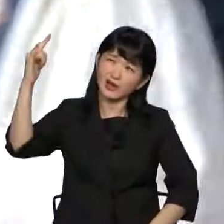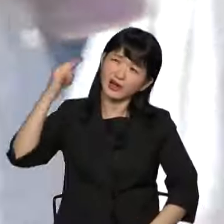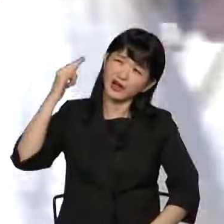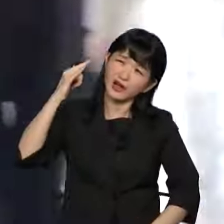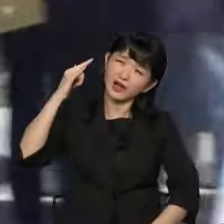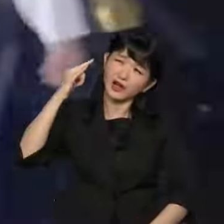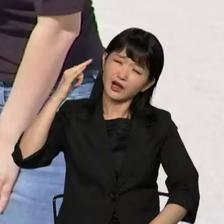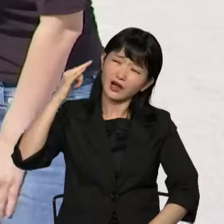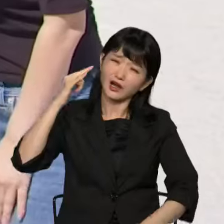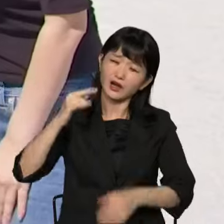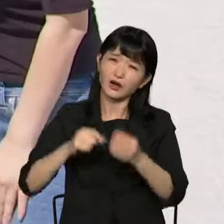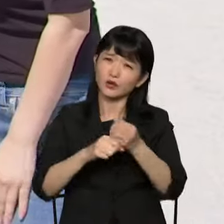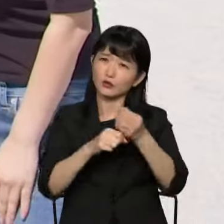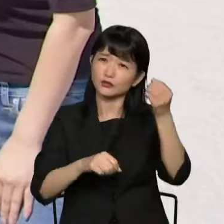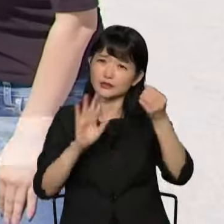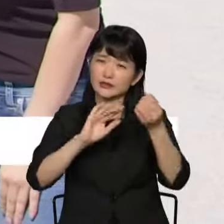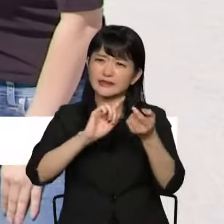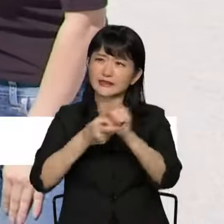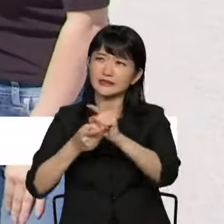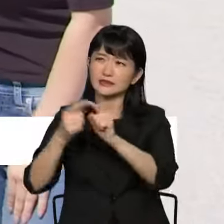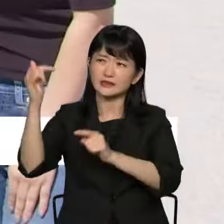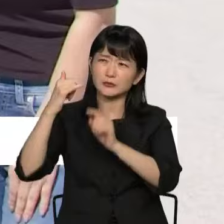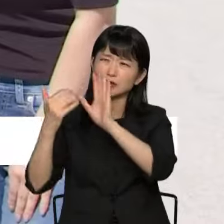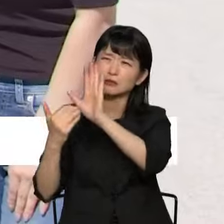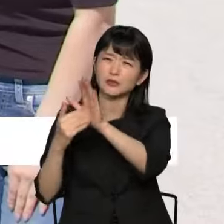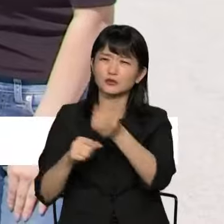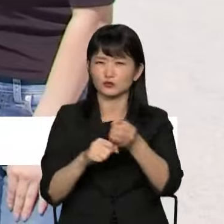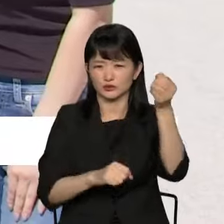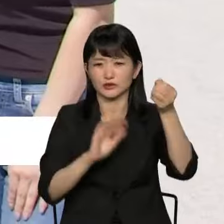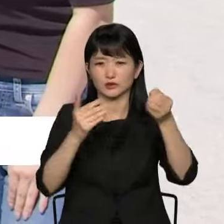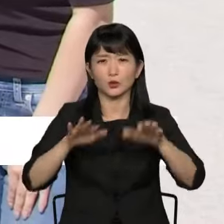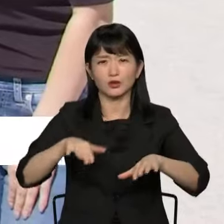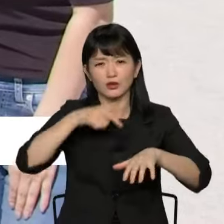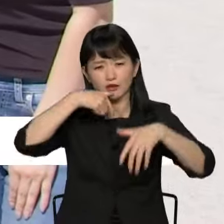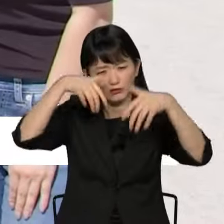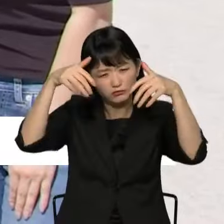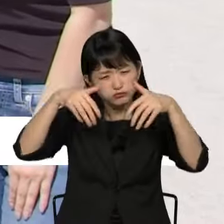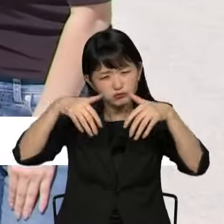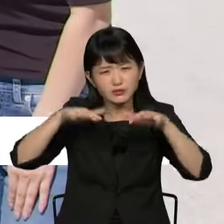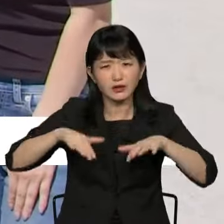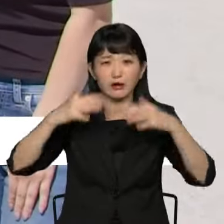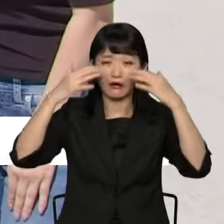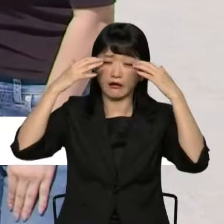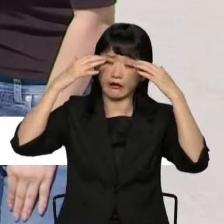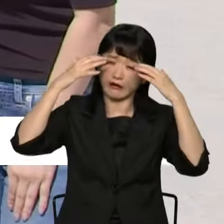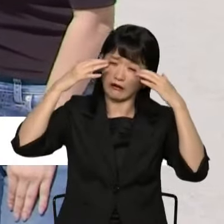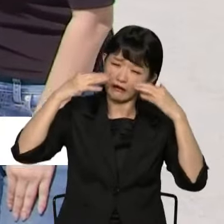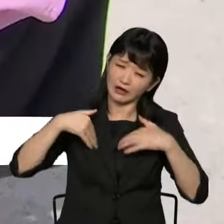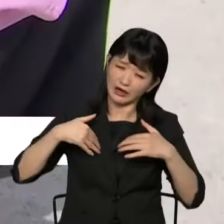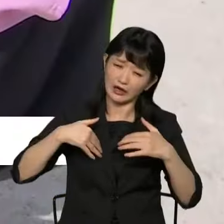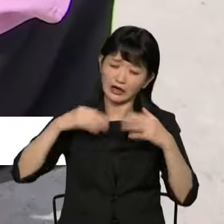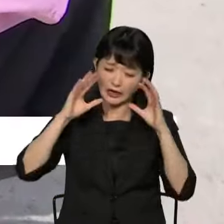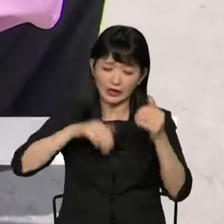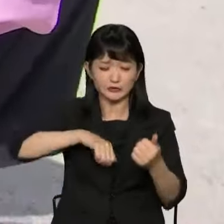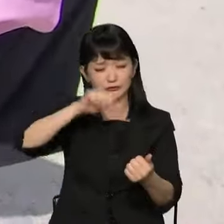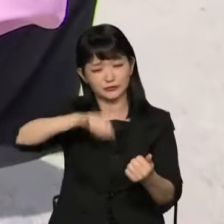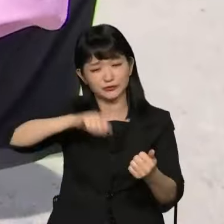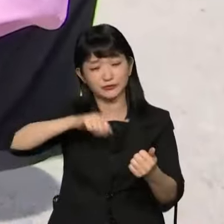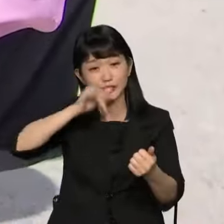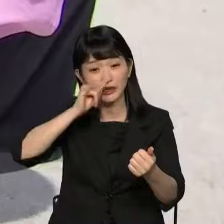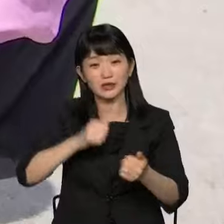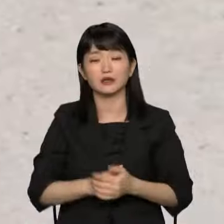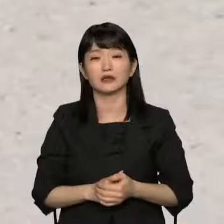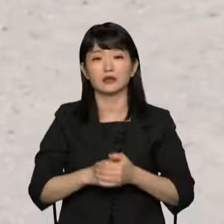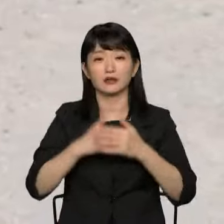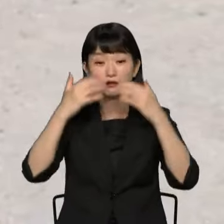양산이 됐습니다. 네, 오늘 원래 비가 온다고 했었는데 너무 더워가지고 지금 열심히 부채질을 해주고 있습니다. 조금이라도